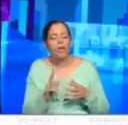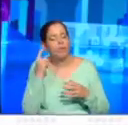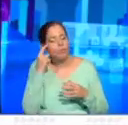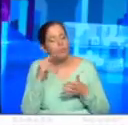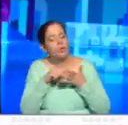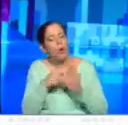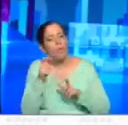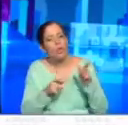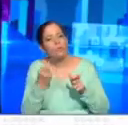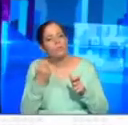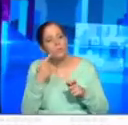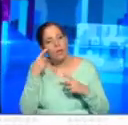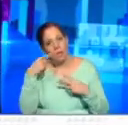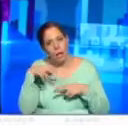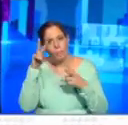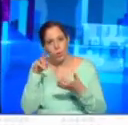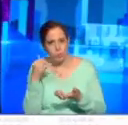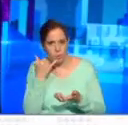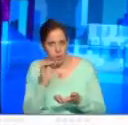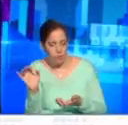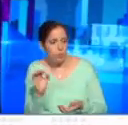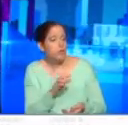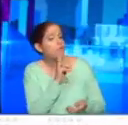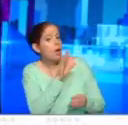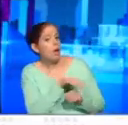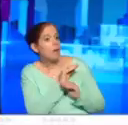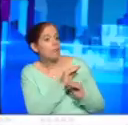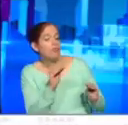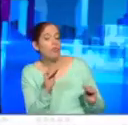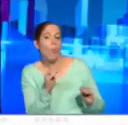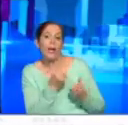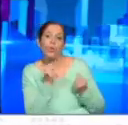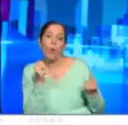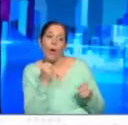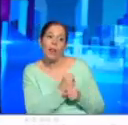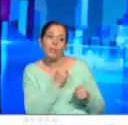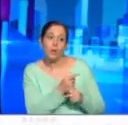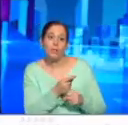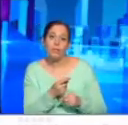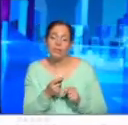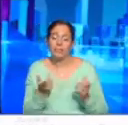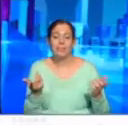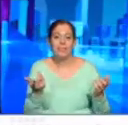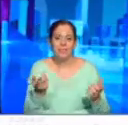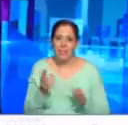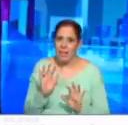יגרום לאנשים קצת להרים את הראש מהאייפון. אפשר גם להעביר שיעורי תורה, הדתה, בתחנות